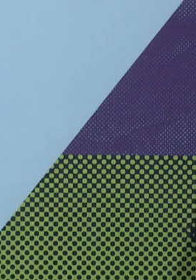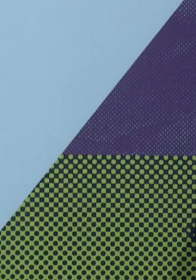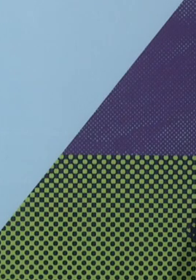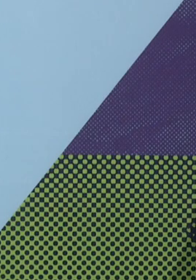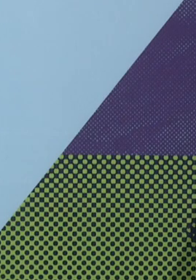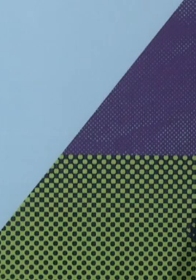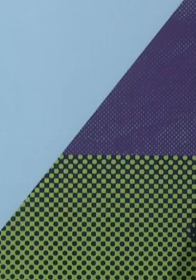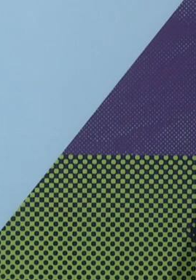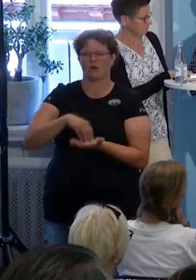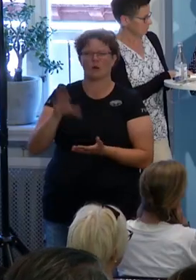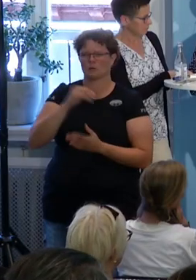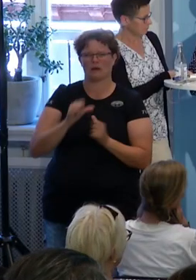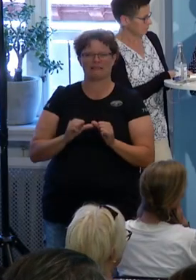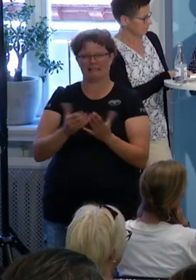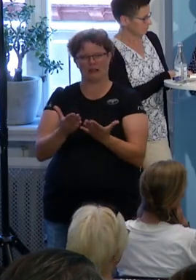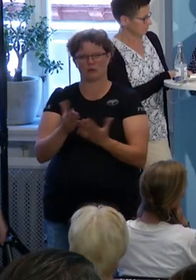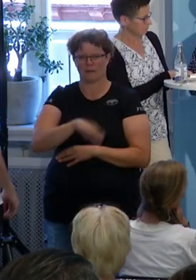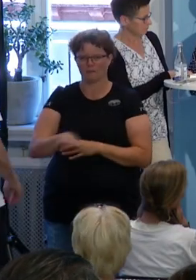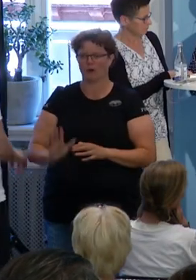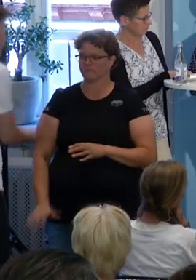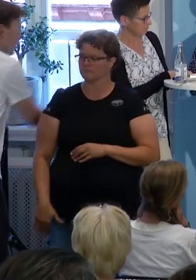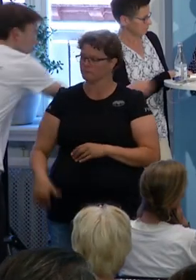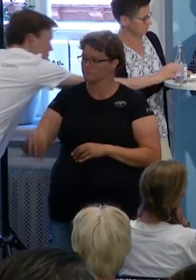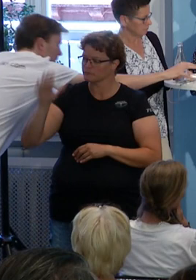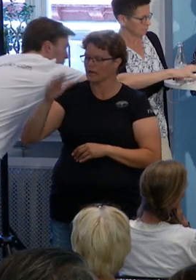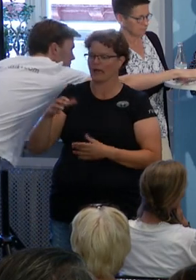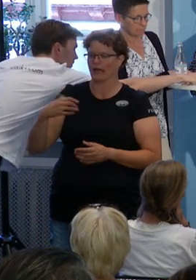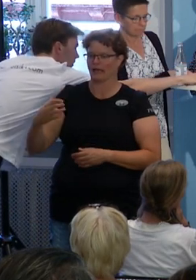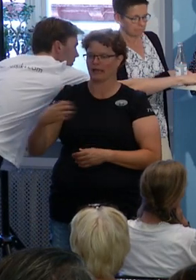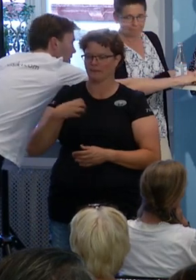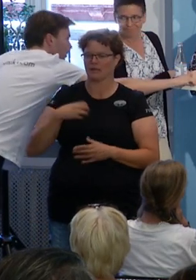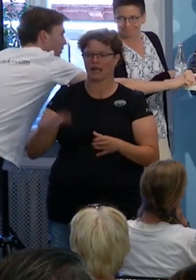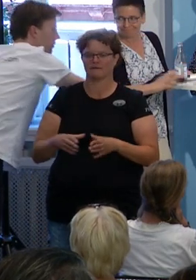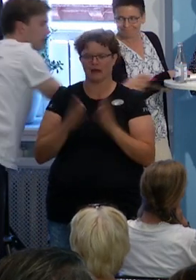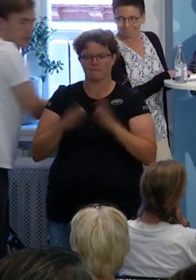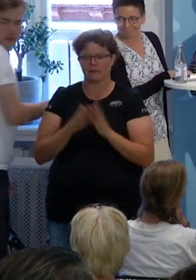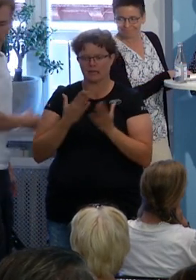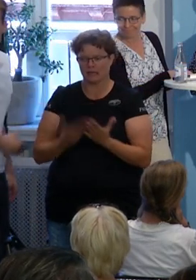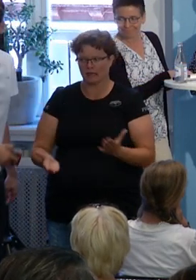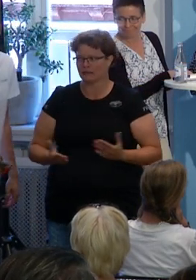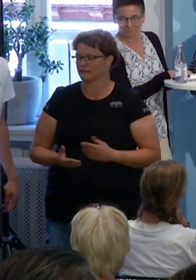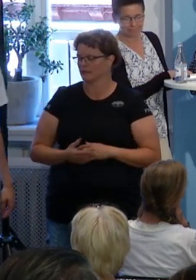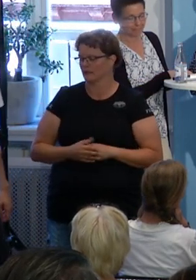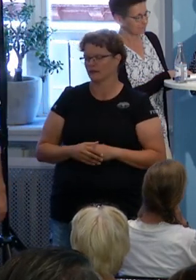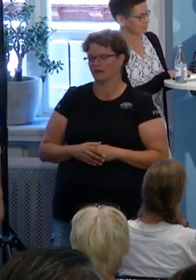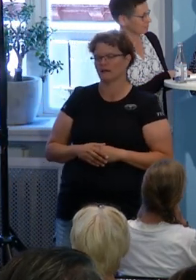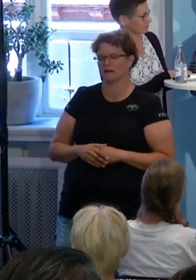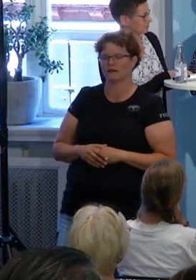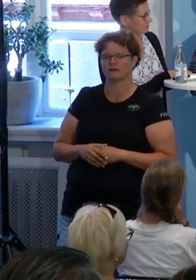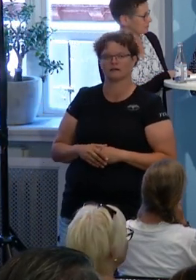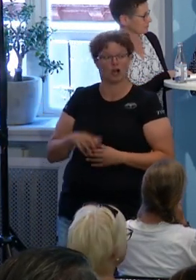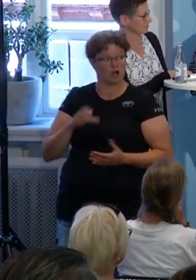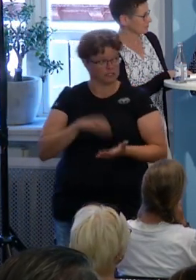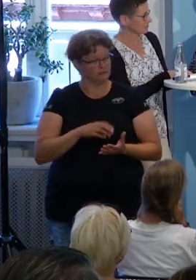en situation där vi låter barn växa upp i kriminella familjer utan att samhället ska göra någonting åt det. Vi kommer vidare till det. Men